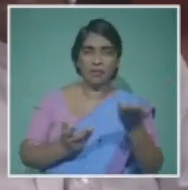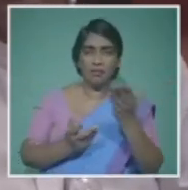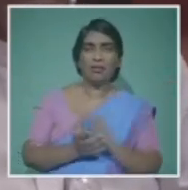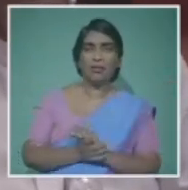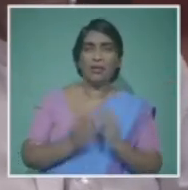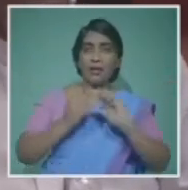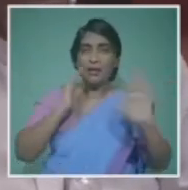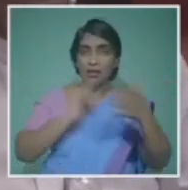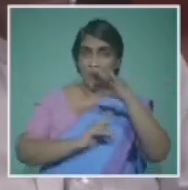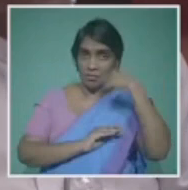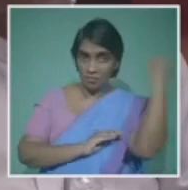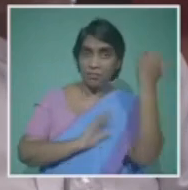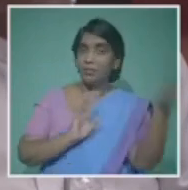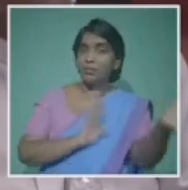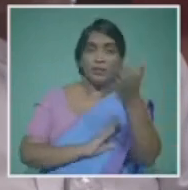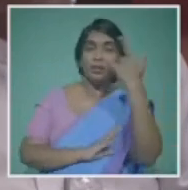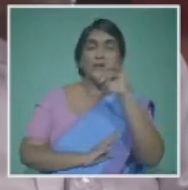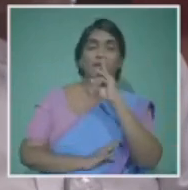Gamet ni lah resmi mati yang dia nak.